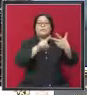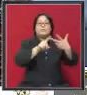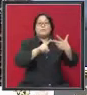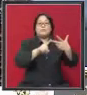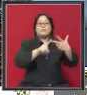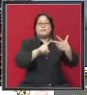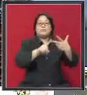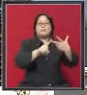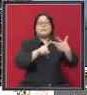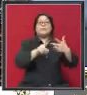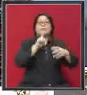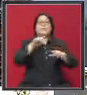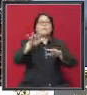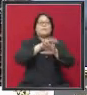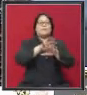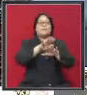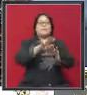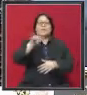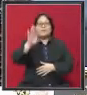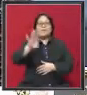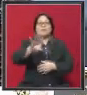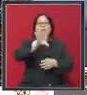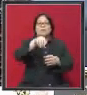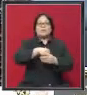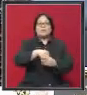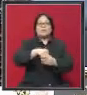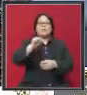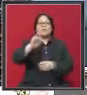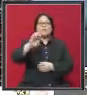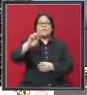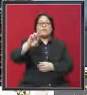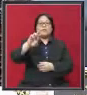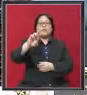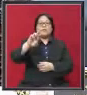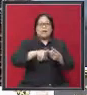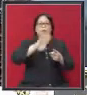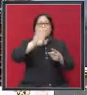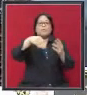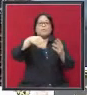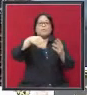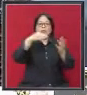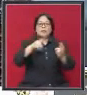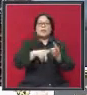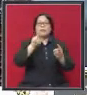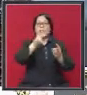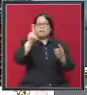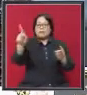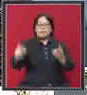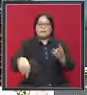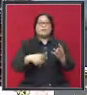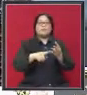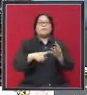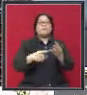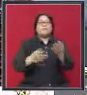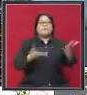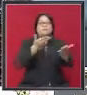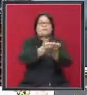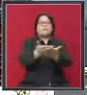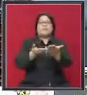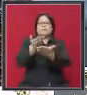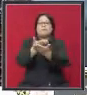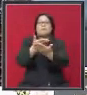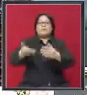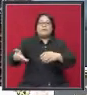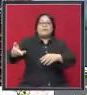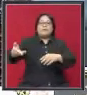Ketiga, ramai lagi ahli yang berhormat, termasuk YB Serian, YB Bukit Mertajam, YB Kota Kinabalu, telah menyarankan